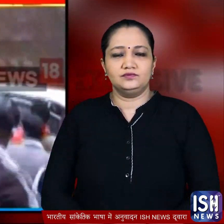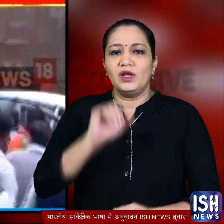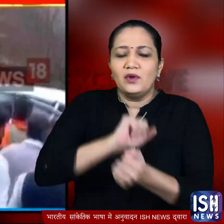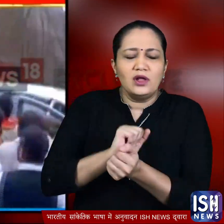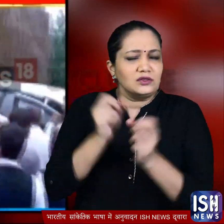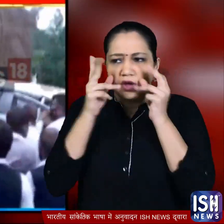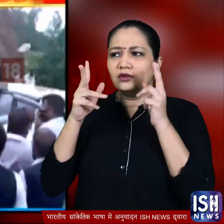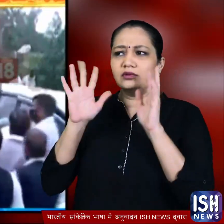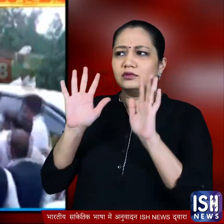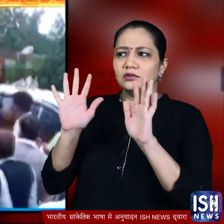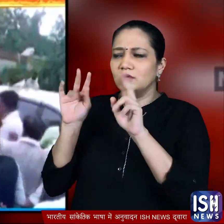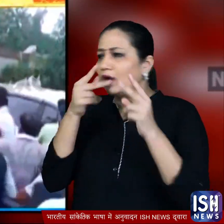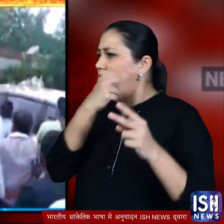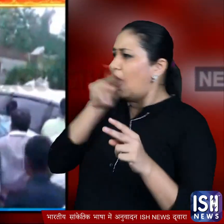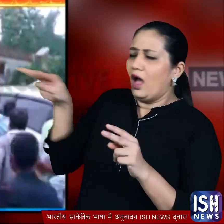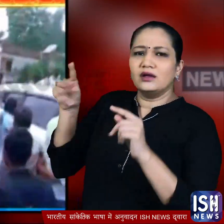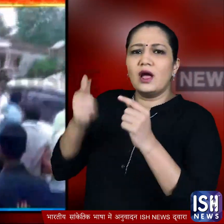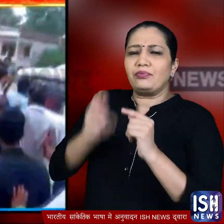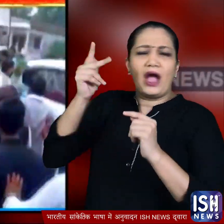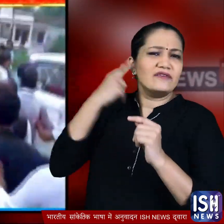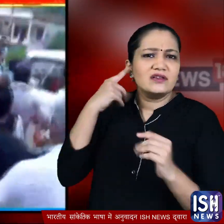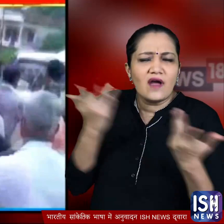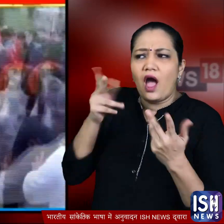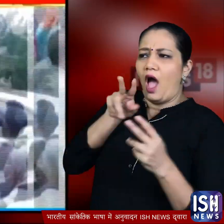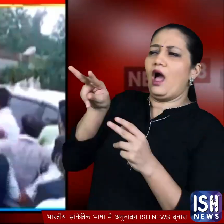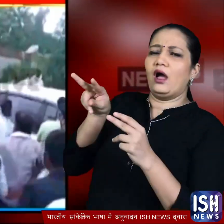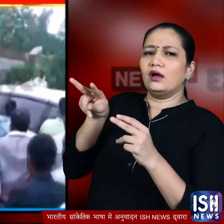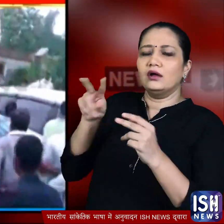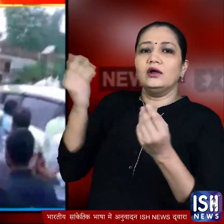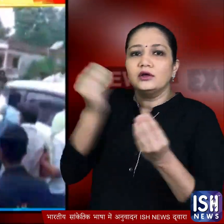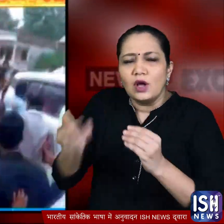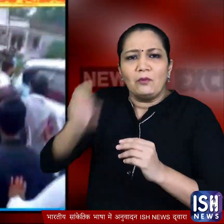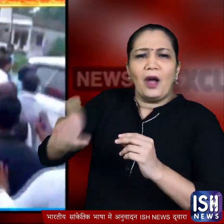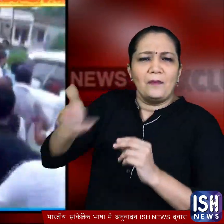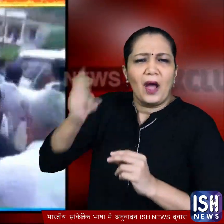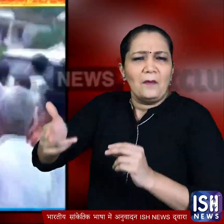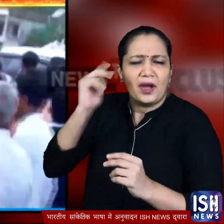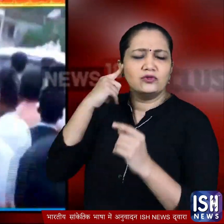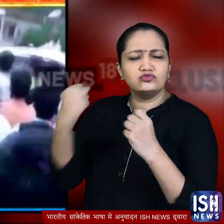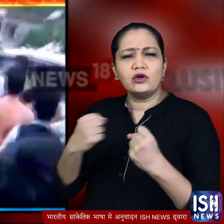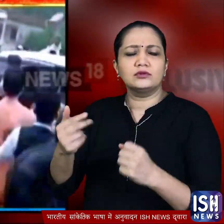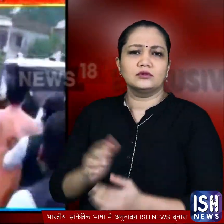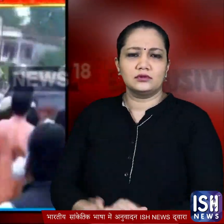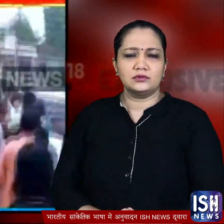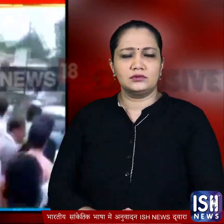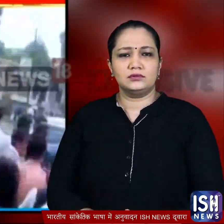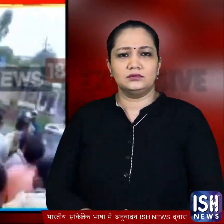पुलिस वाले थोड़े चौकस हुए और उस तरफ देखने लगे जहां से आवाज आई थी, लेकिन तभी कुछ और गोलियां चलने की आवाज सुनाई दी।